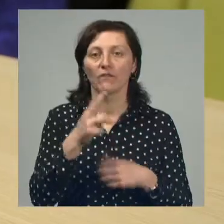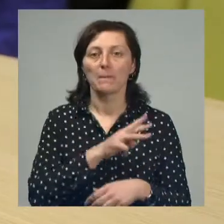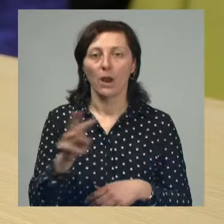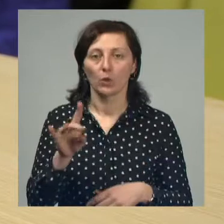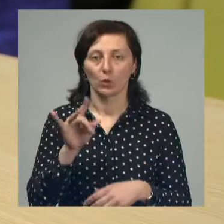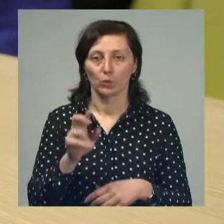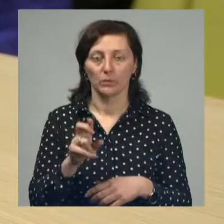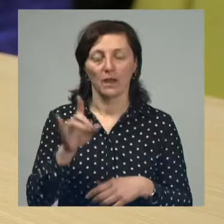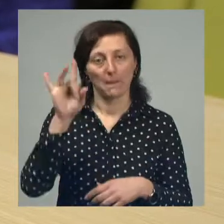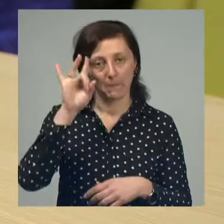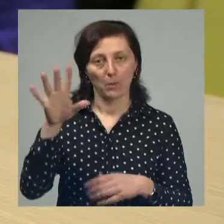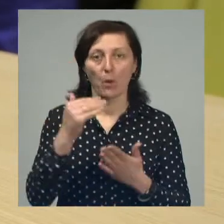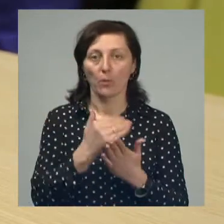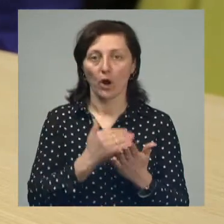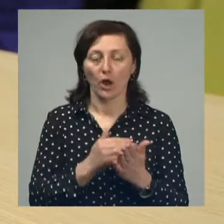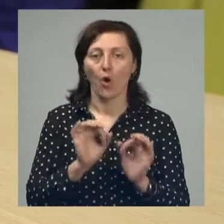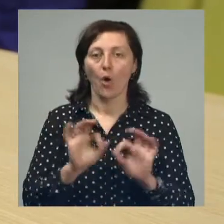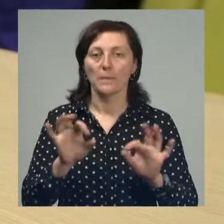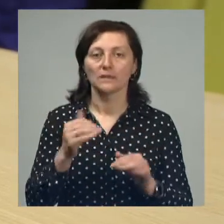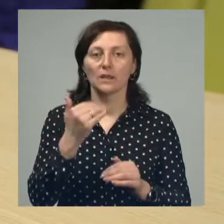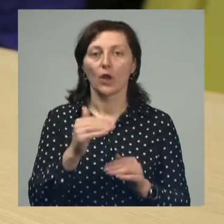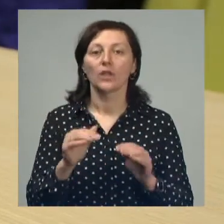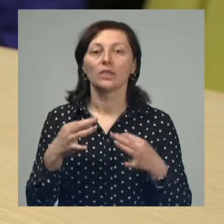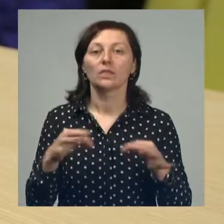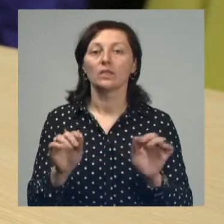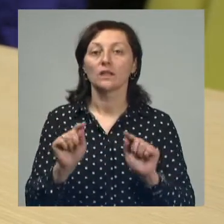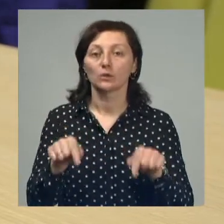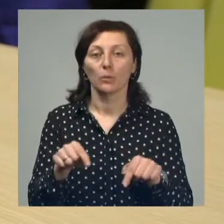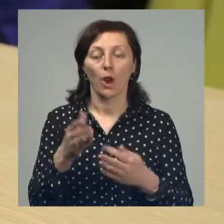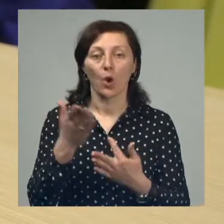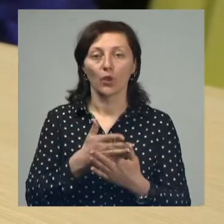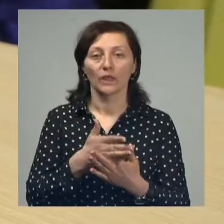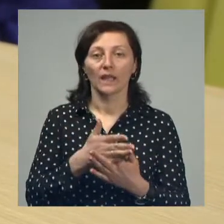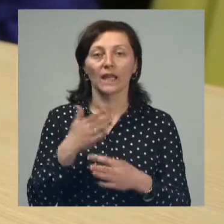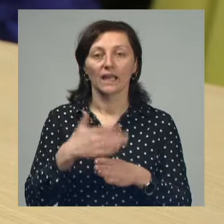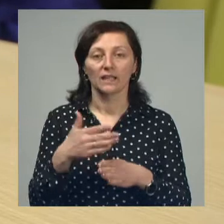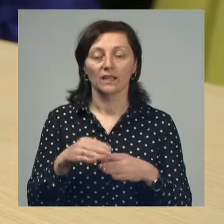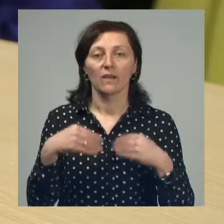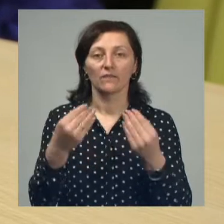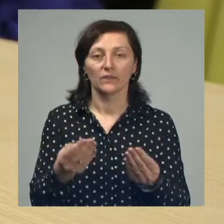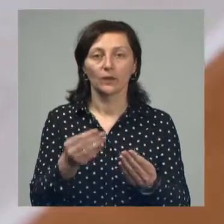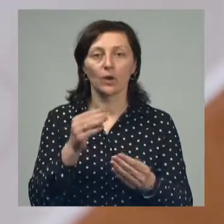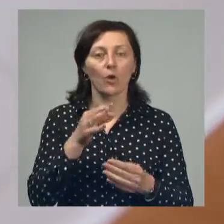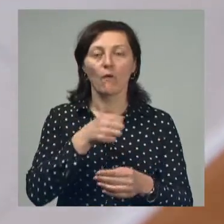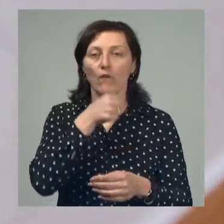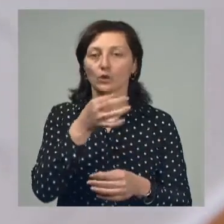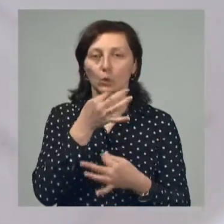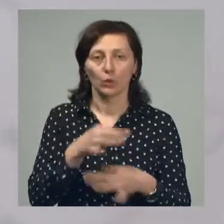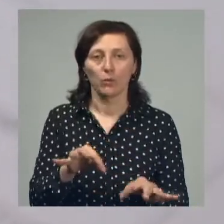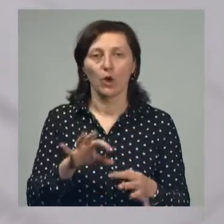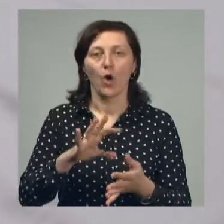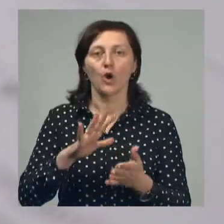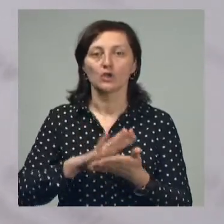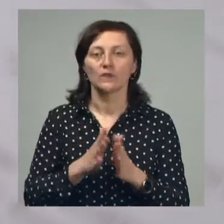популярность программы объясняется ее доступностью льготные кредиты выдают без ограничений по возрасту составу семьи